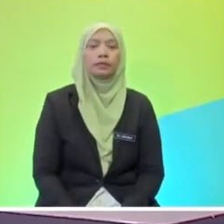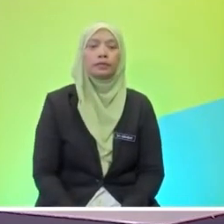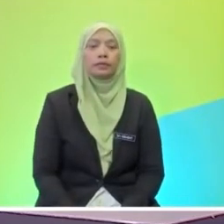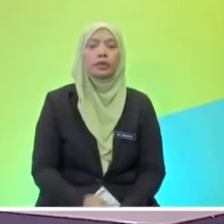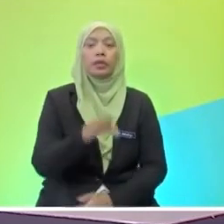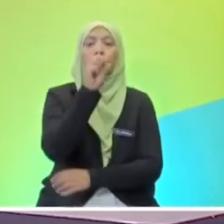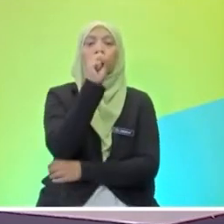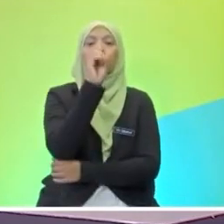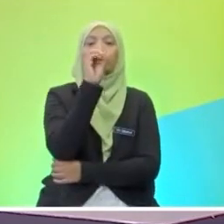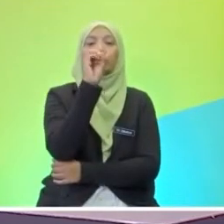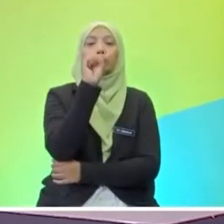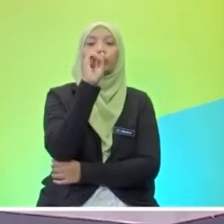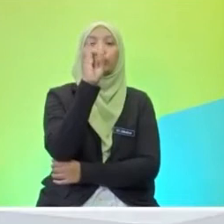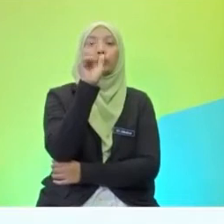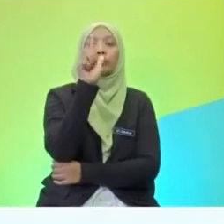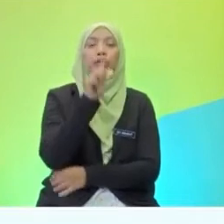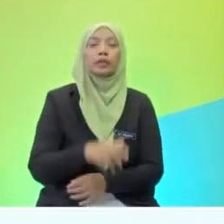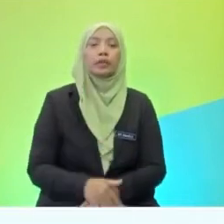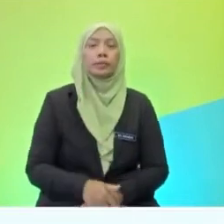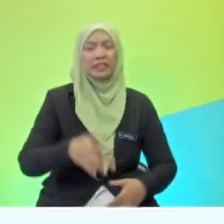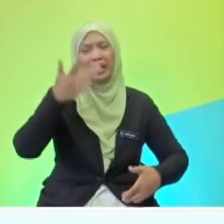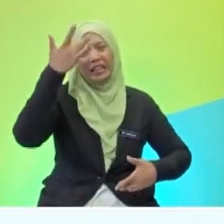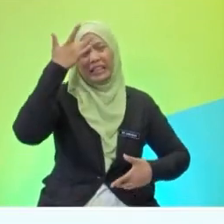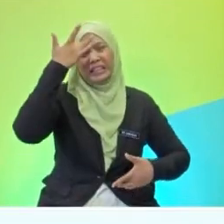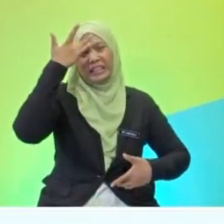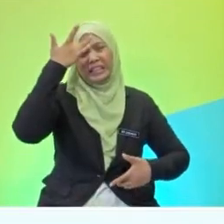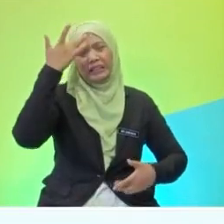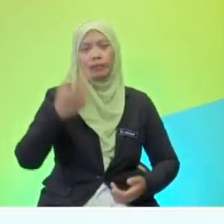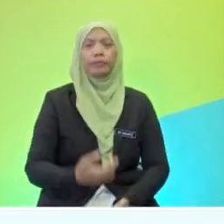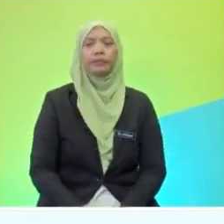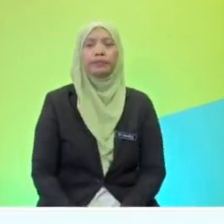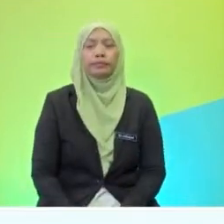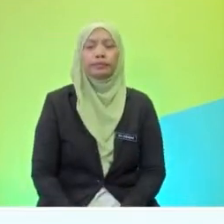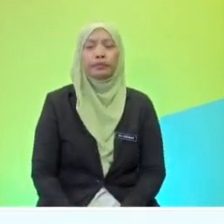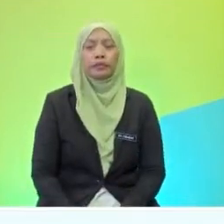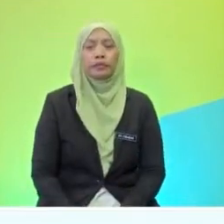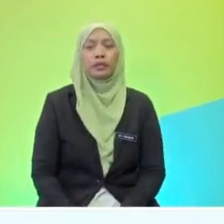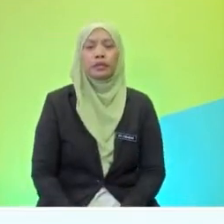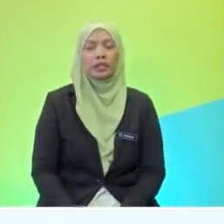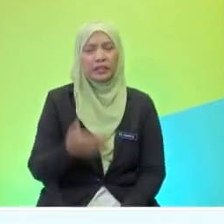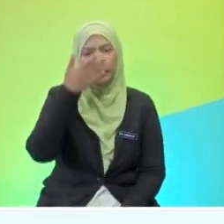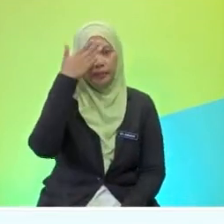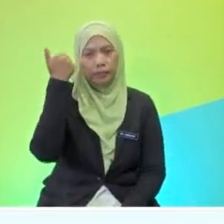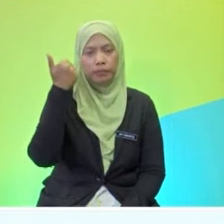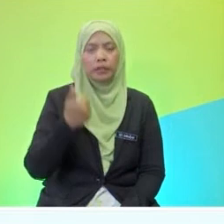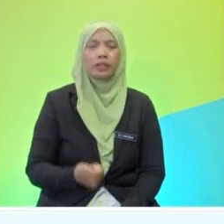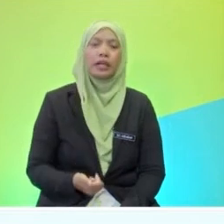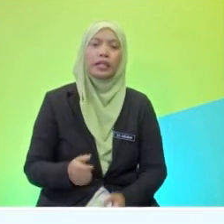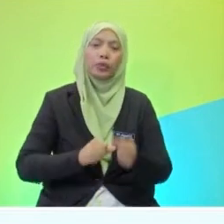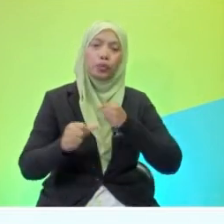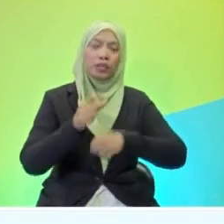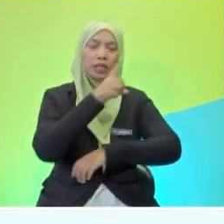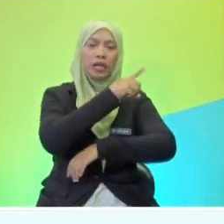Oke wabak penyakit menyerang kesehatan masyarakat Oke menyebabkan rute seharian terganggu dan